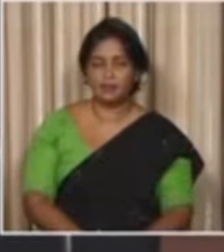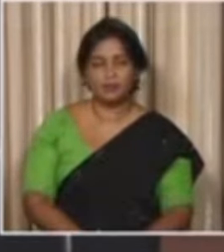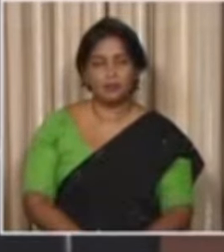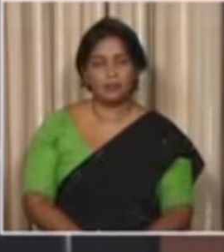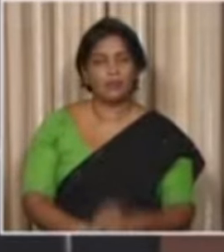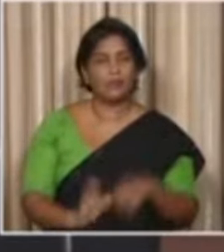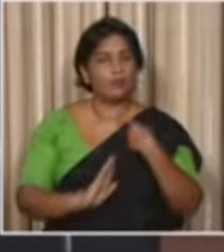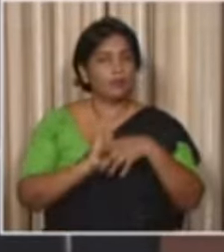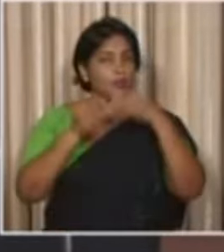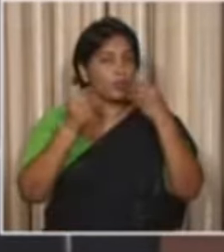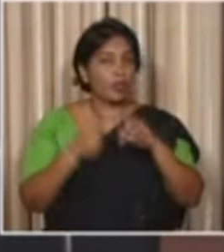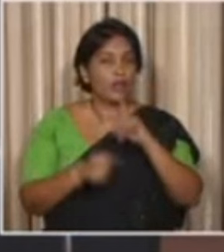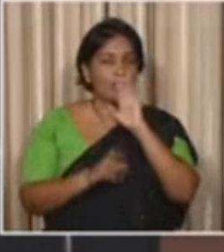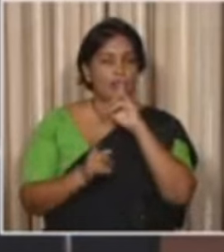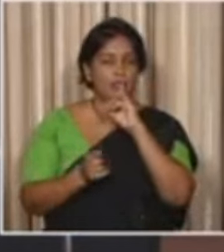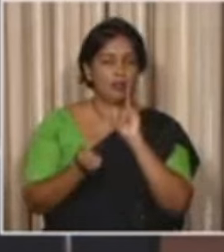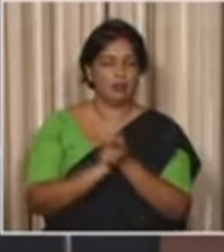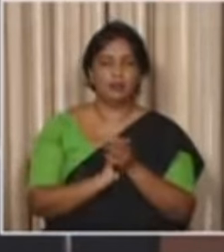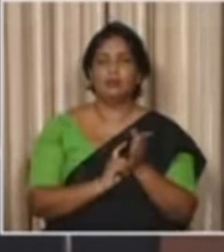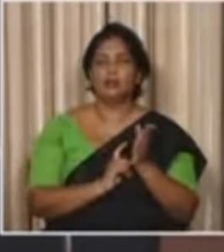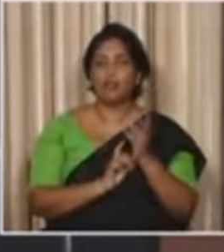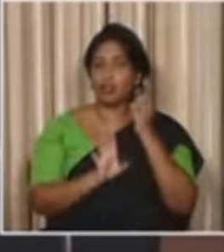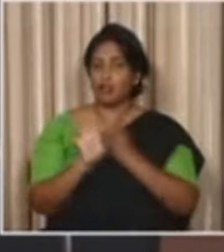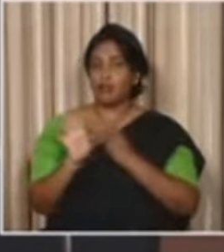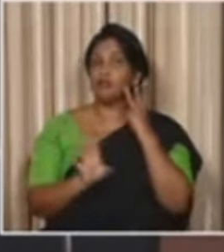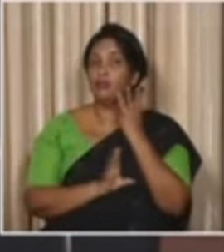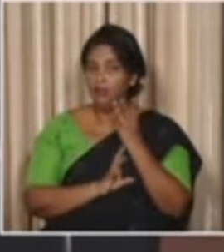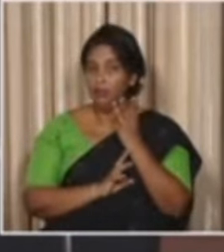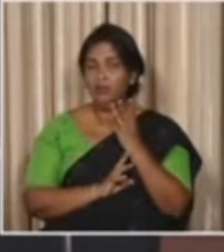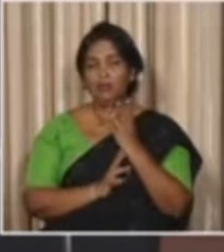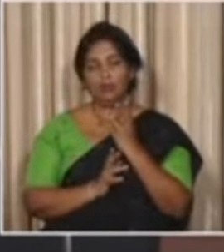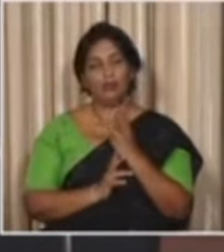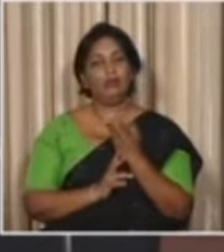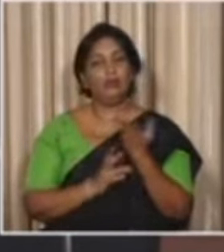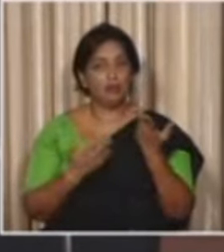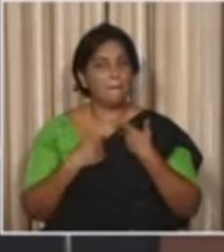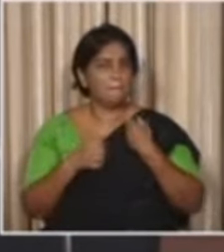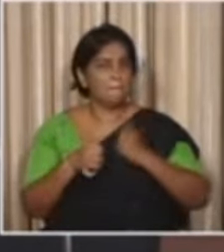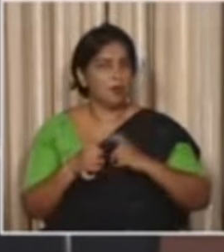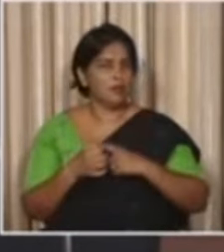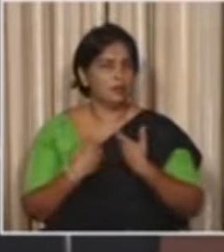රට බංකුවලත් කියලා හැංගුවා මේ අවුරුදු 3ක් ඒකයි මගේ ප්‍රශ්නේ